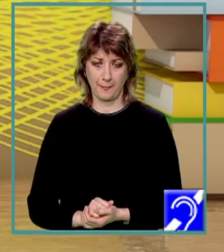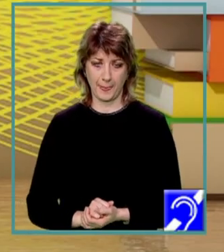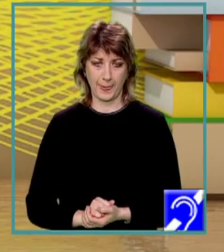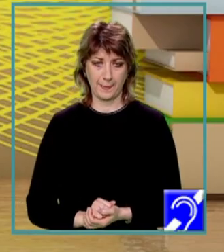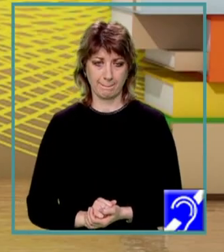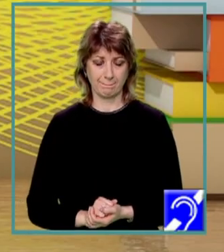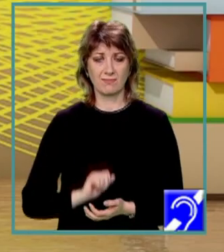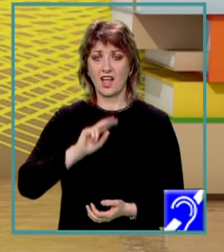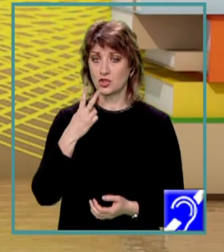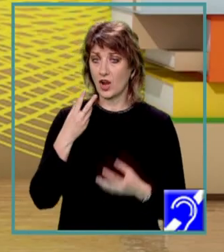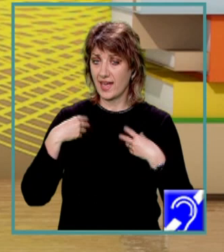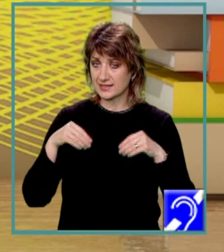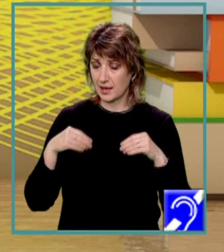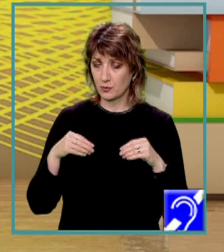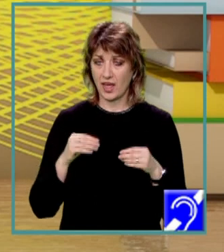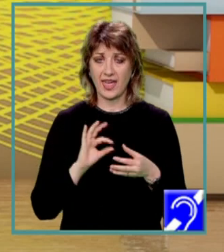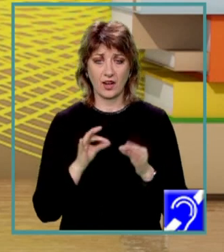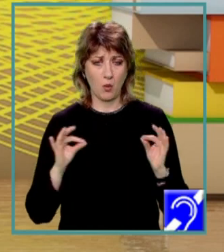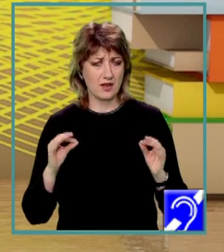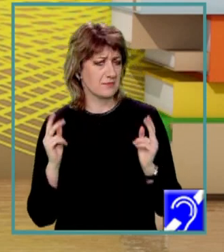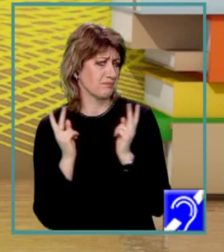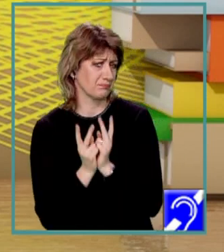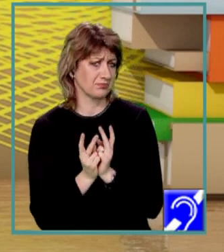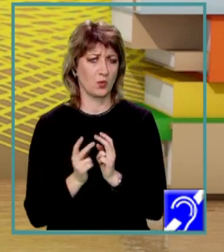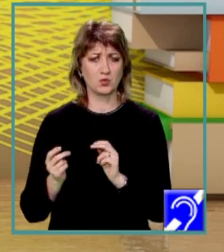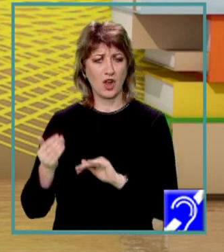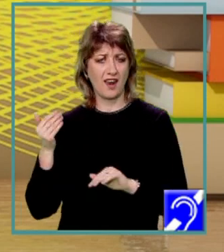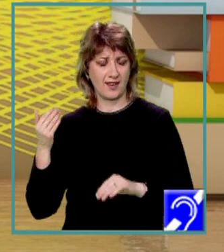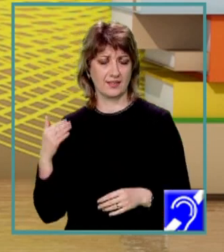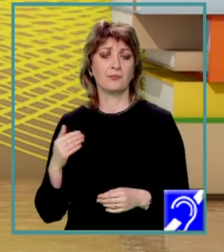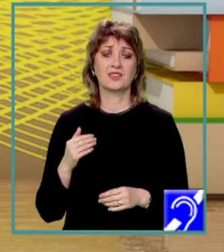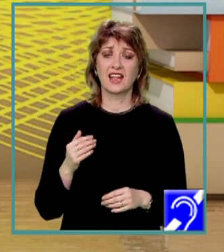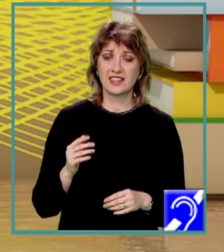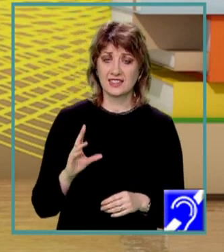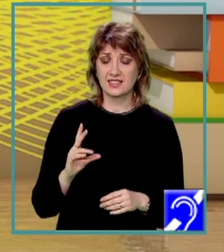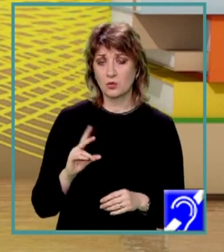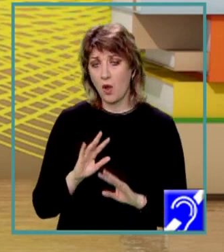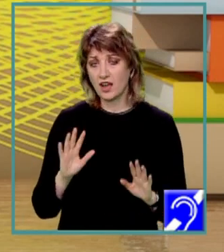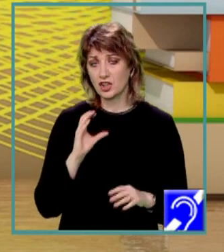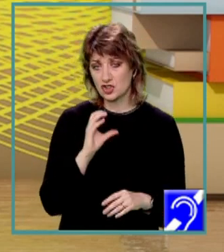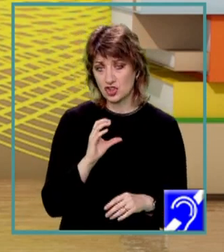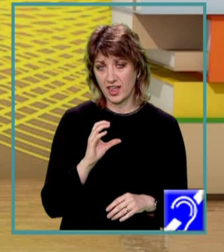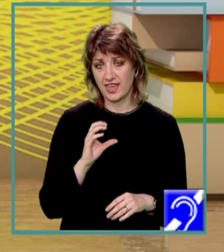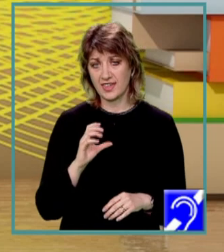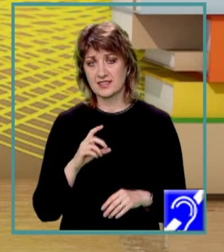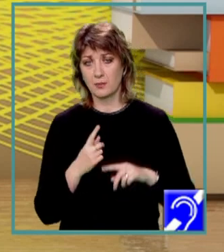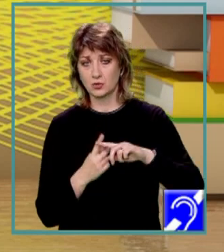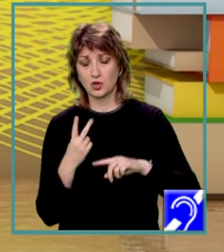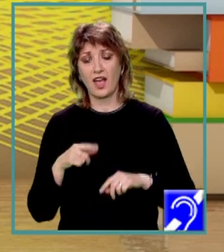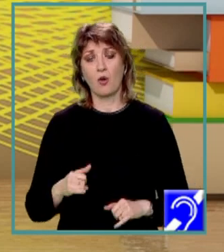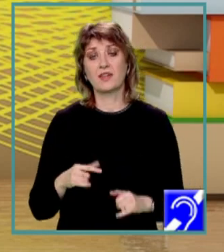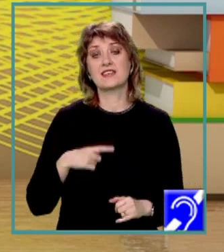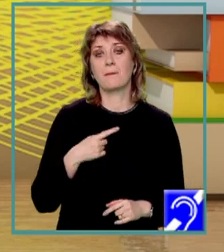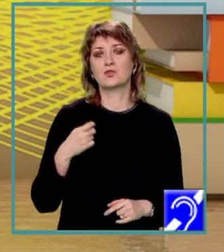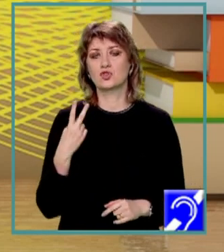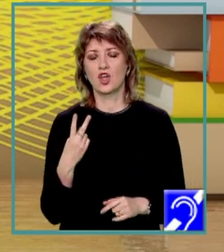alte exemple este o ecuație aproape similară cu cea anterioară doar că ce îl în loc să fie plus 2 este minus doi și o